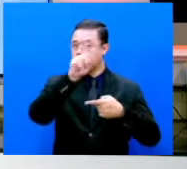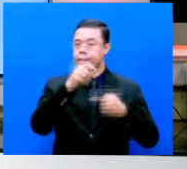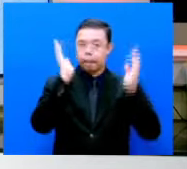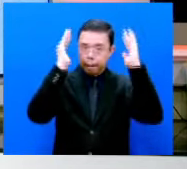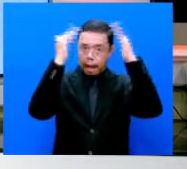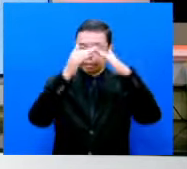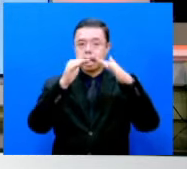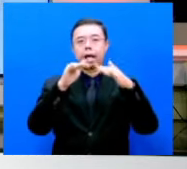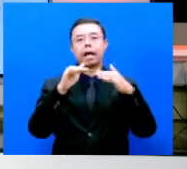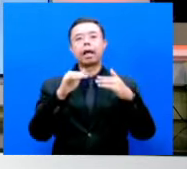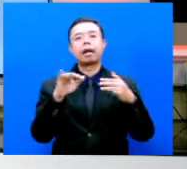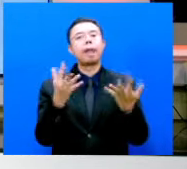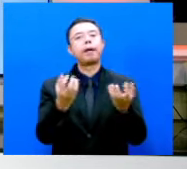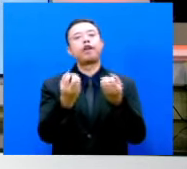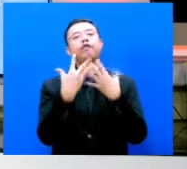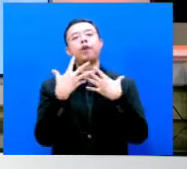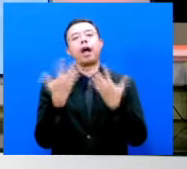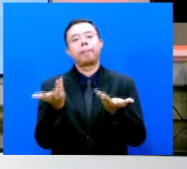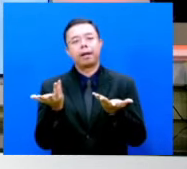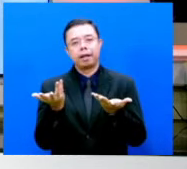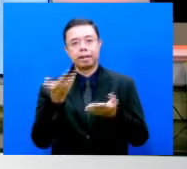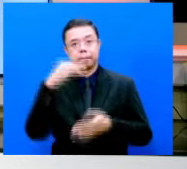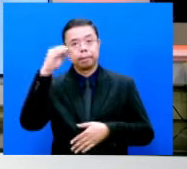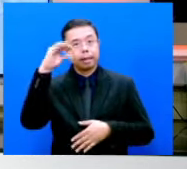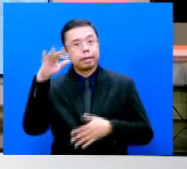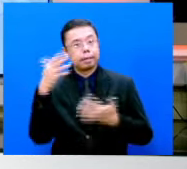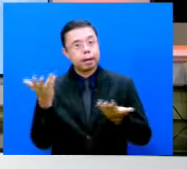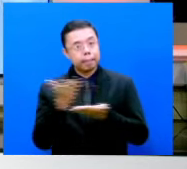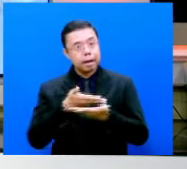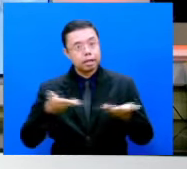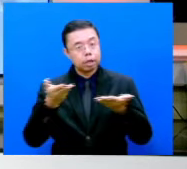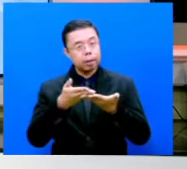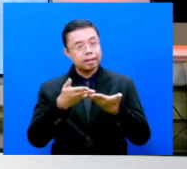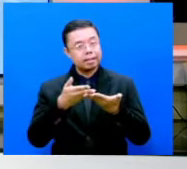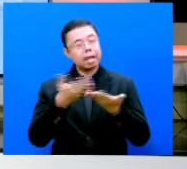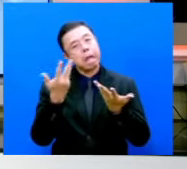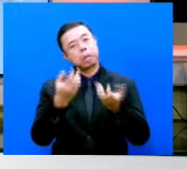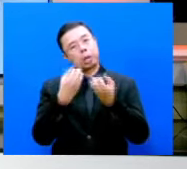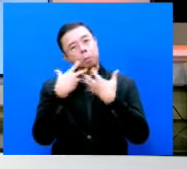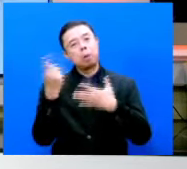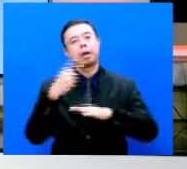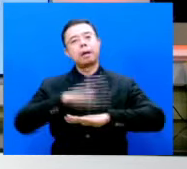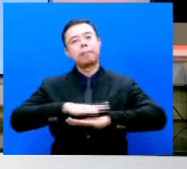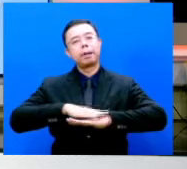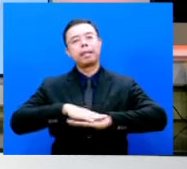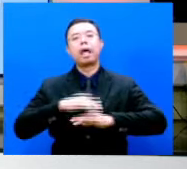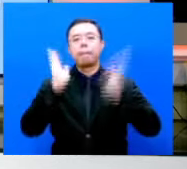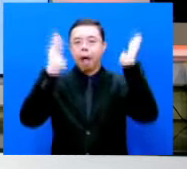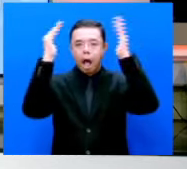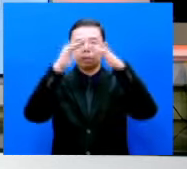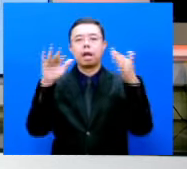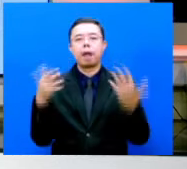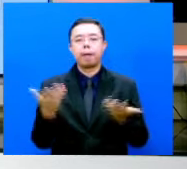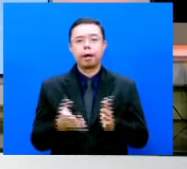terlebih dahulu dengan Firda Jumardi. Selamat pagi Firda, bagaimana dengan informasi menarik dari Biro TV One Makassar untuk hari ini?